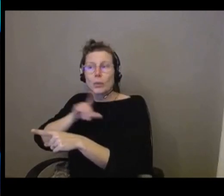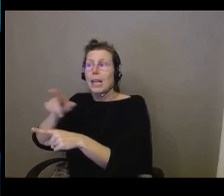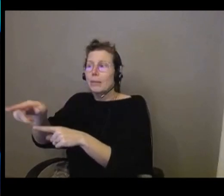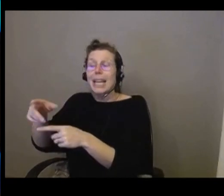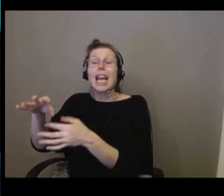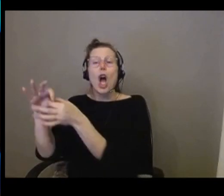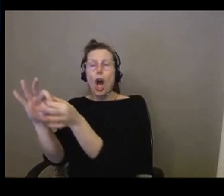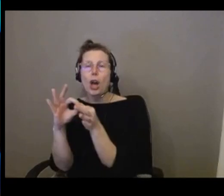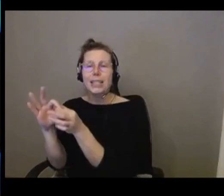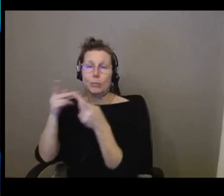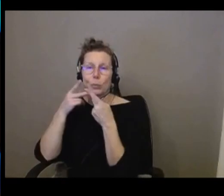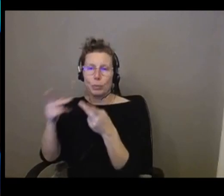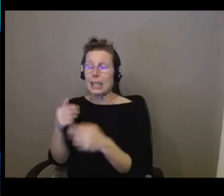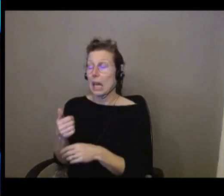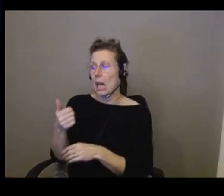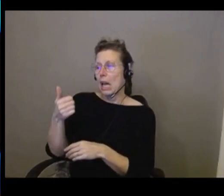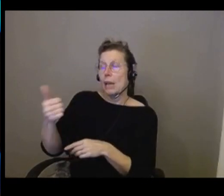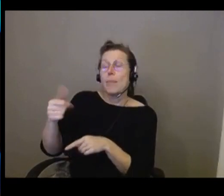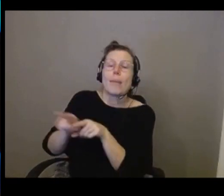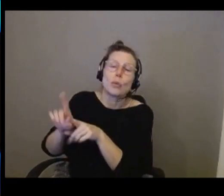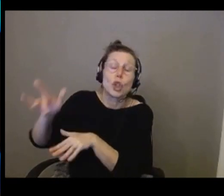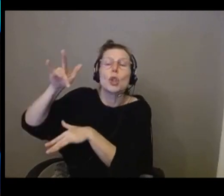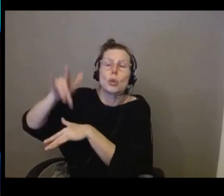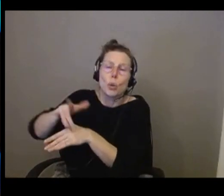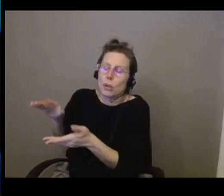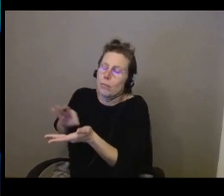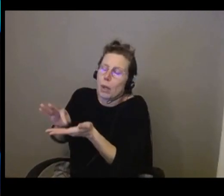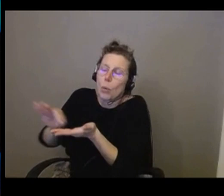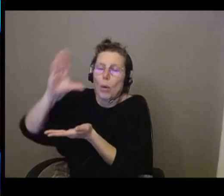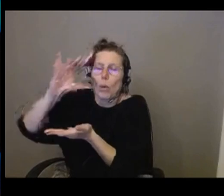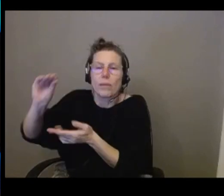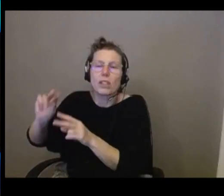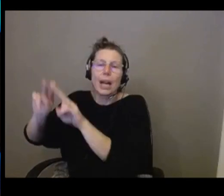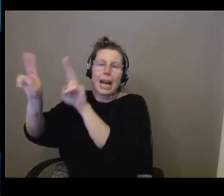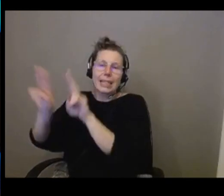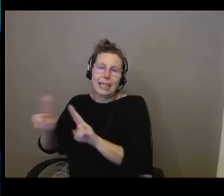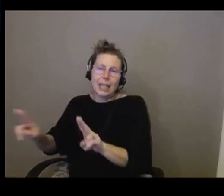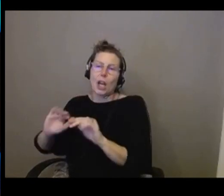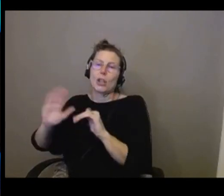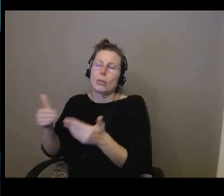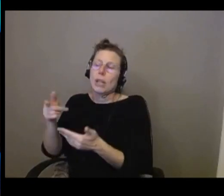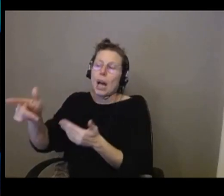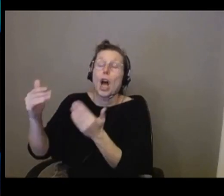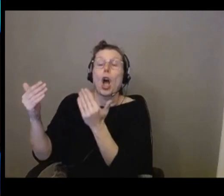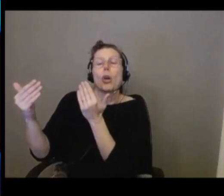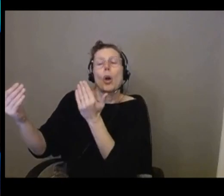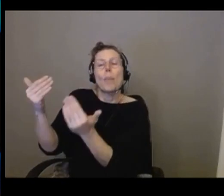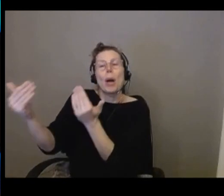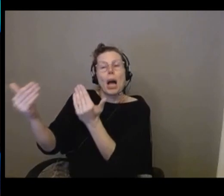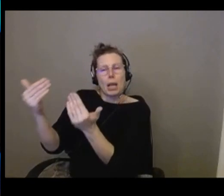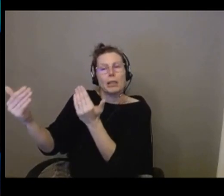parcours à l'international, ce qui lui permet de benchmarker un petit peu les différentes pratiques. Et en tant